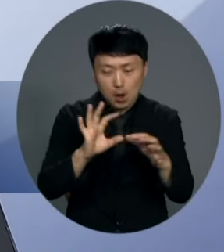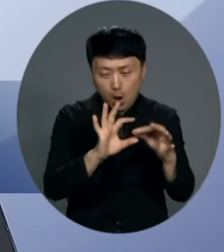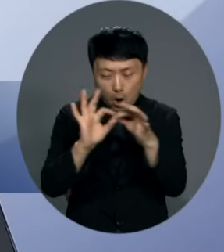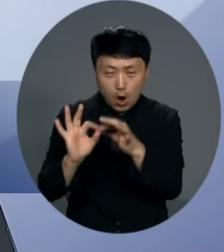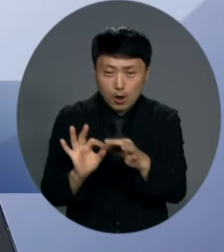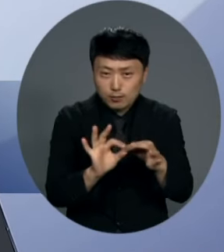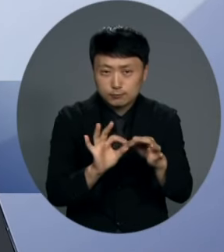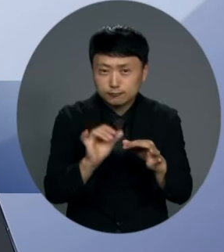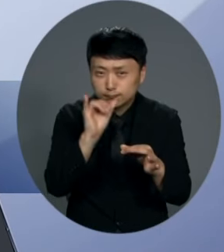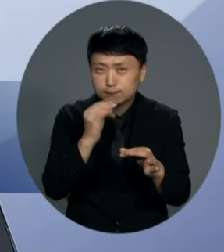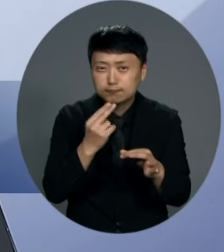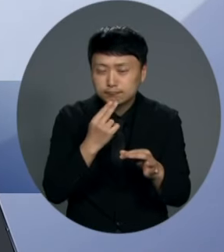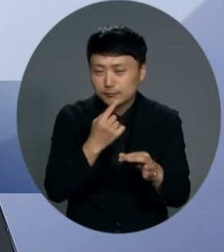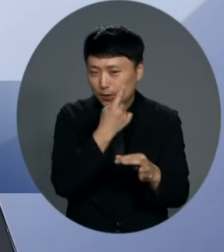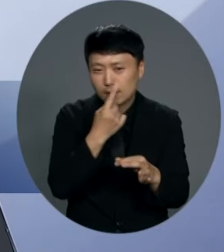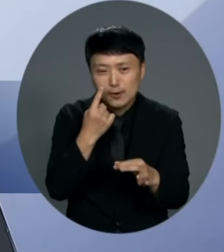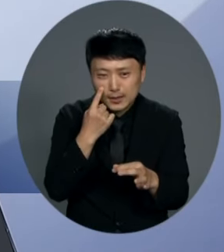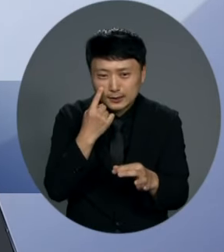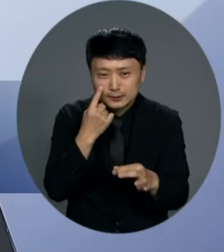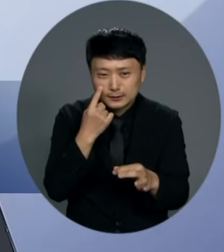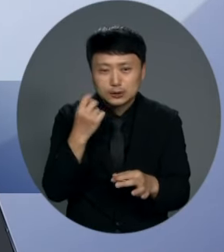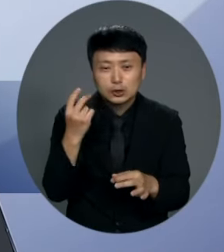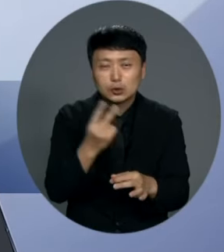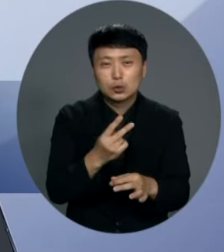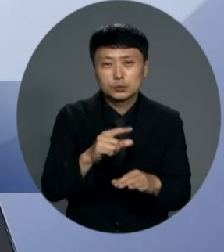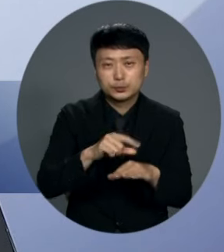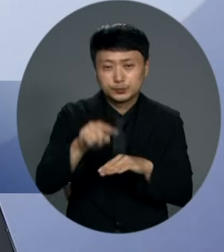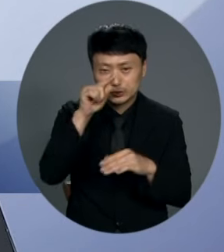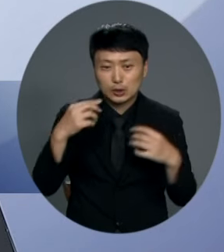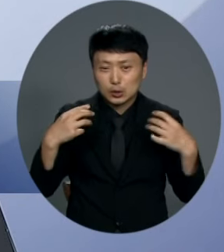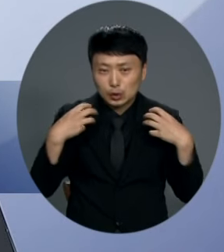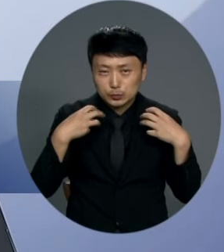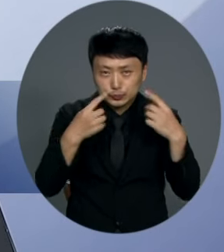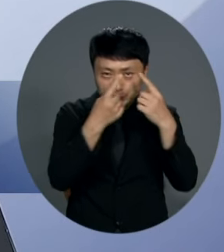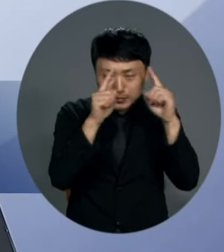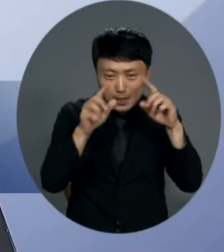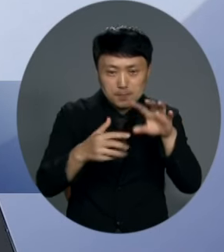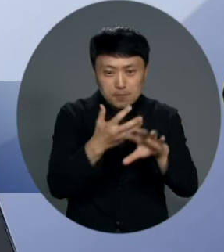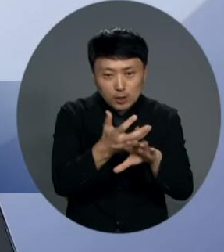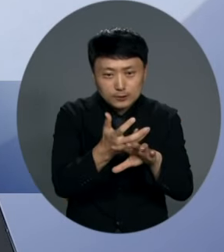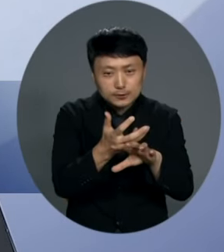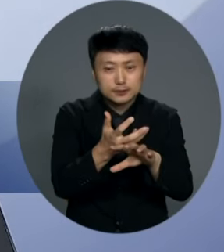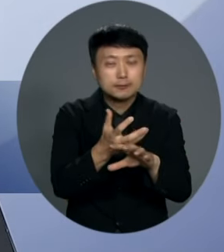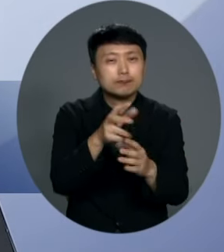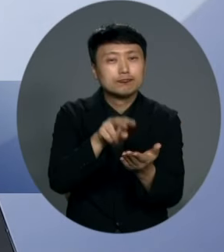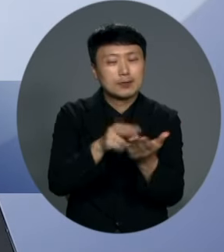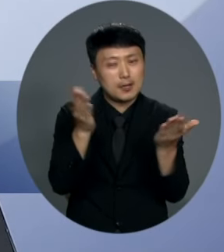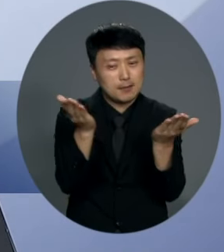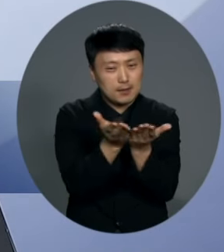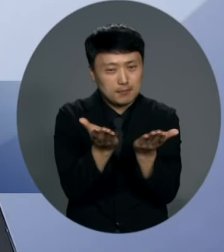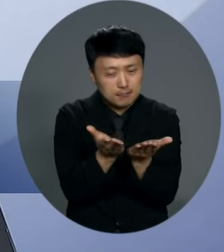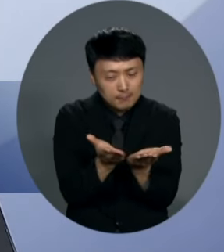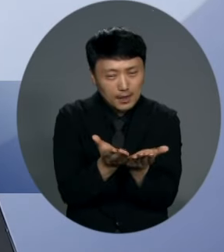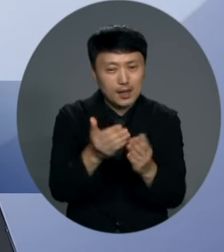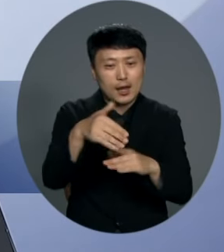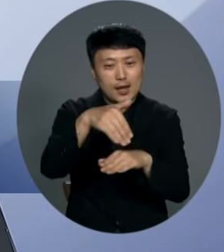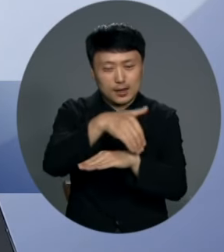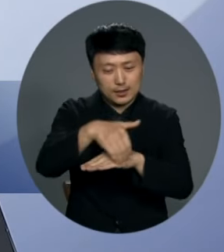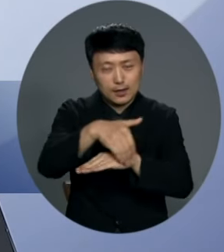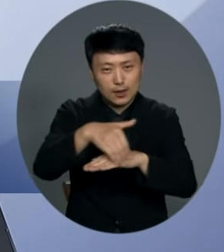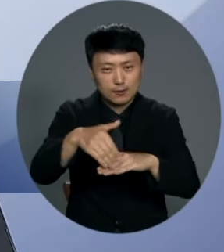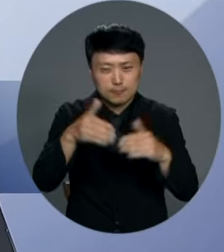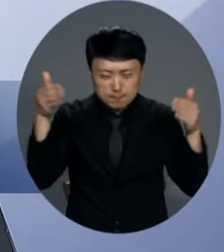긴밀하게 연결되었는지 지자체가 대학의 혁신 과제에 부합하는 지원 계획을